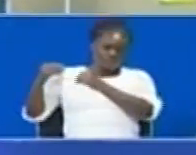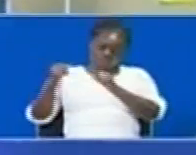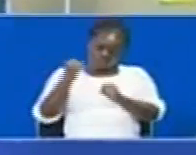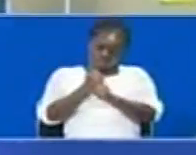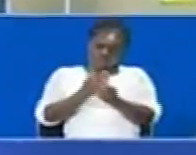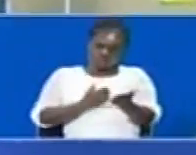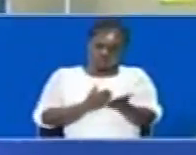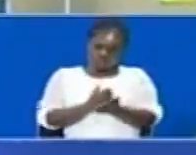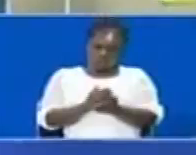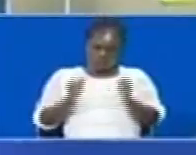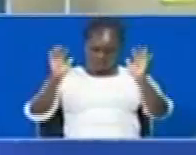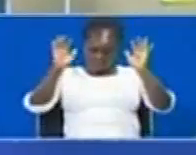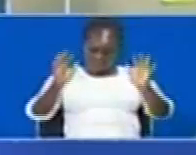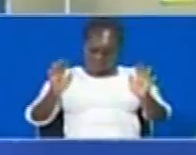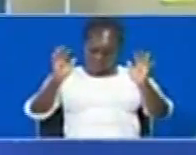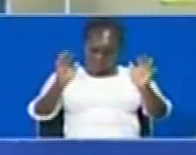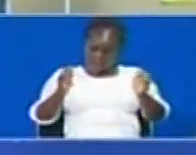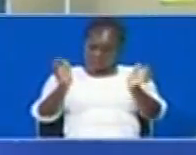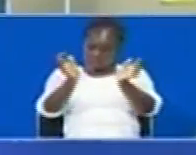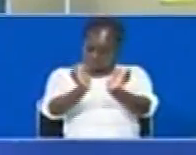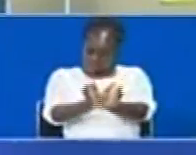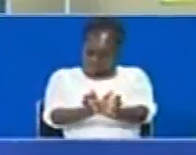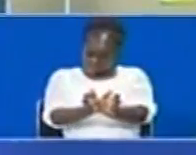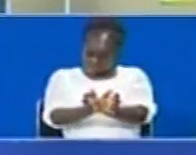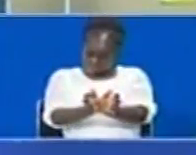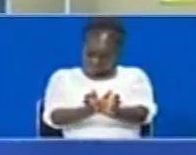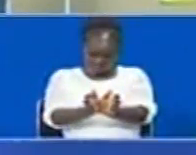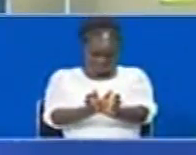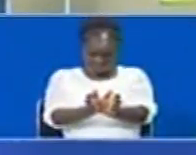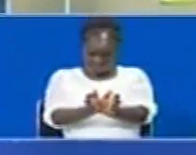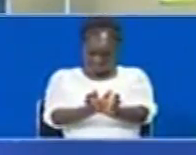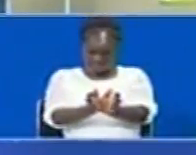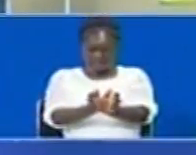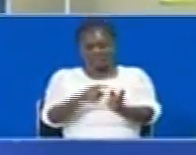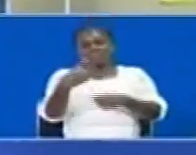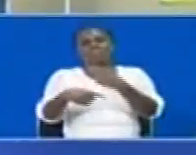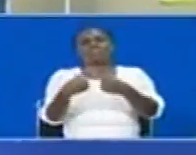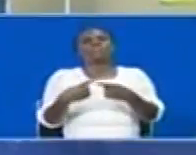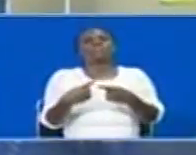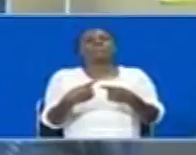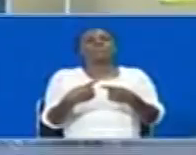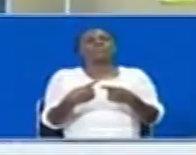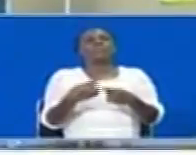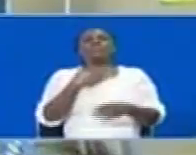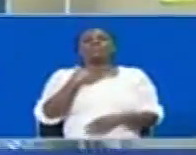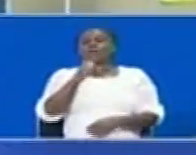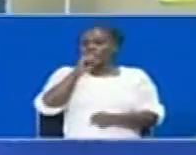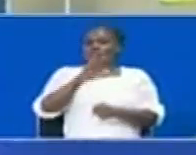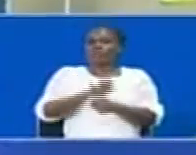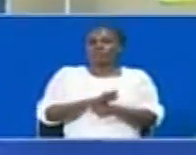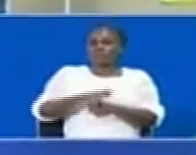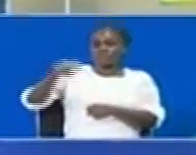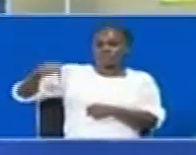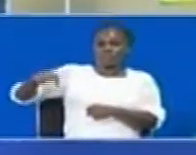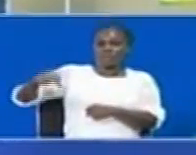kwamba mgomo huu hata viongozi wetu wakishikwa na watu ndani rumande ama korokoroni bado utaendelea. Na ningependa kuhakikisha kwamba hivi